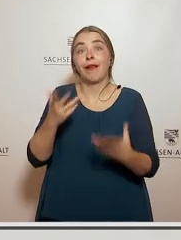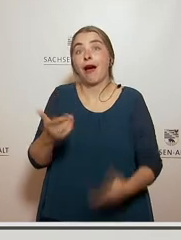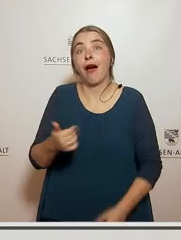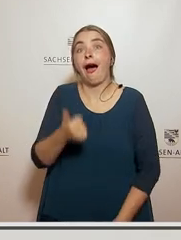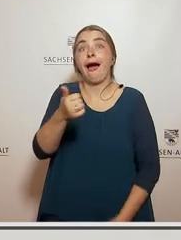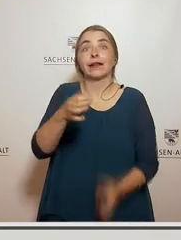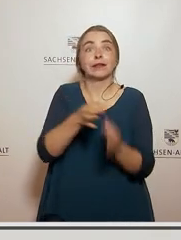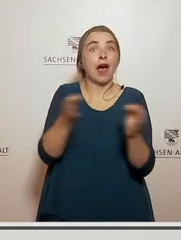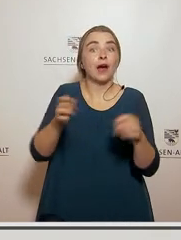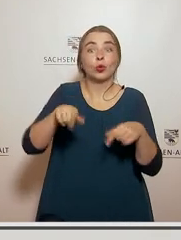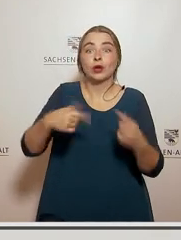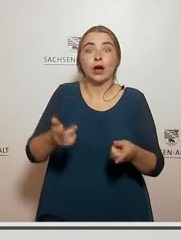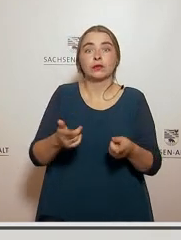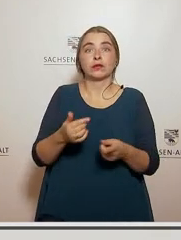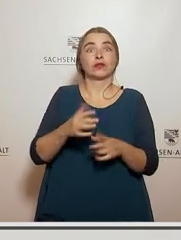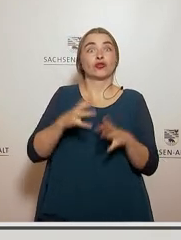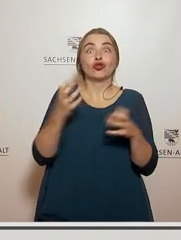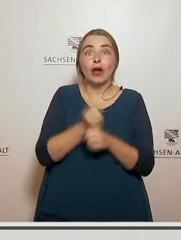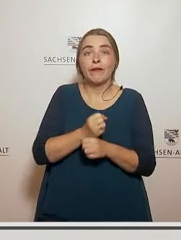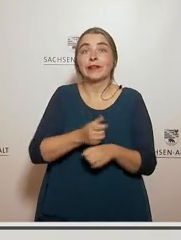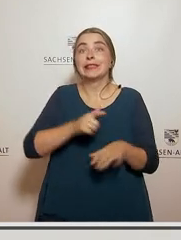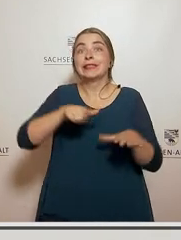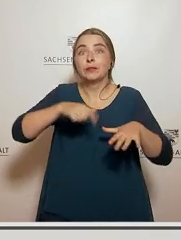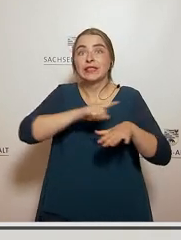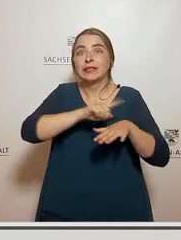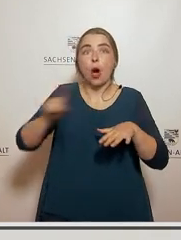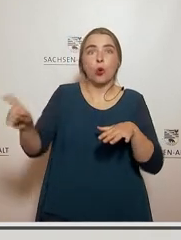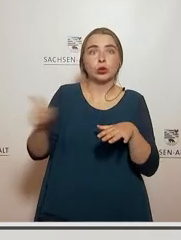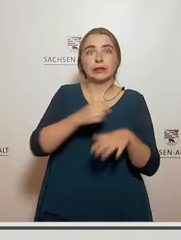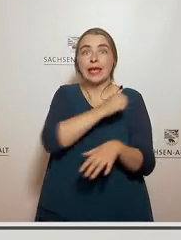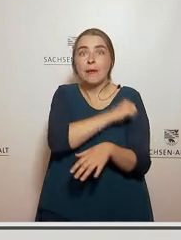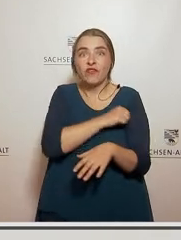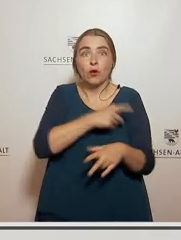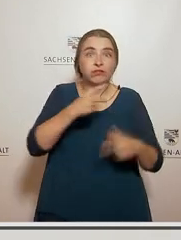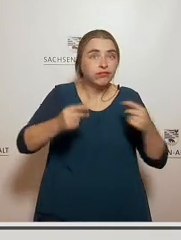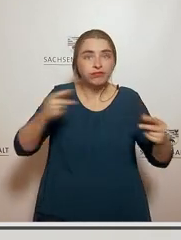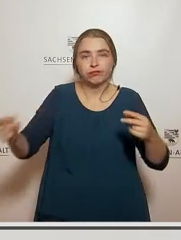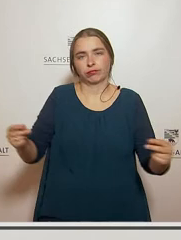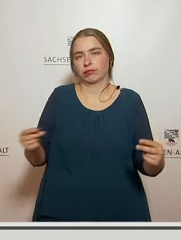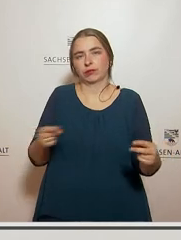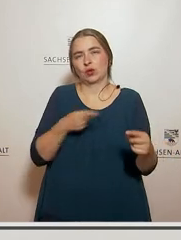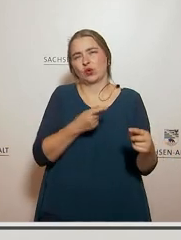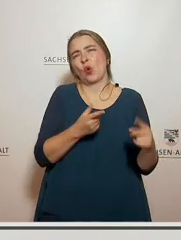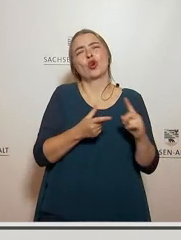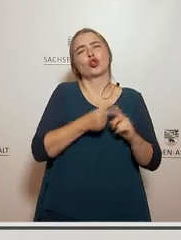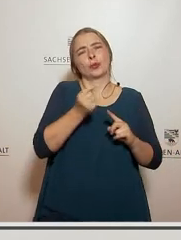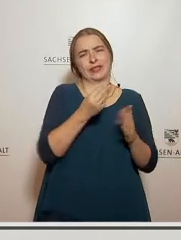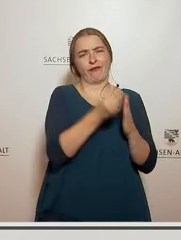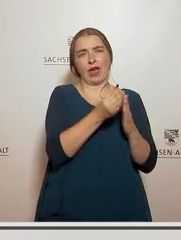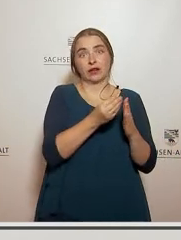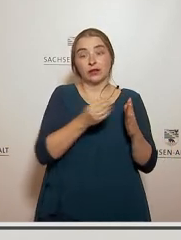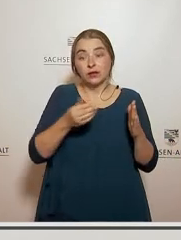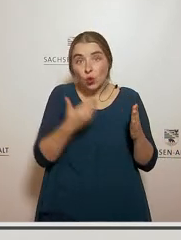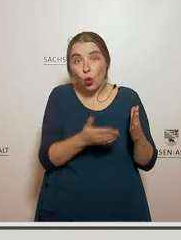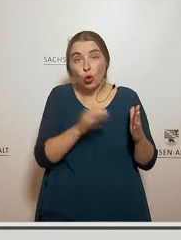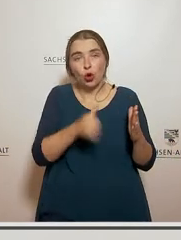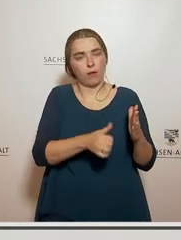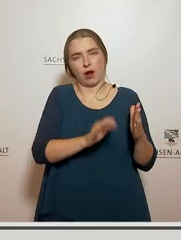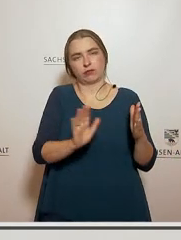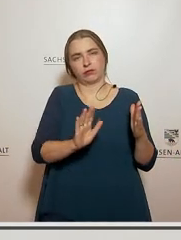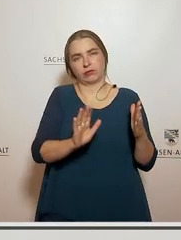nahezu 17.000 Impfungen gemacht haben. Das waren ja Spitzenwerte, die wir hatten. Aber wir wollen